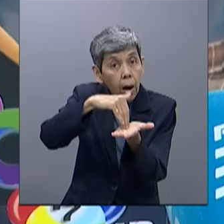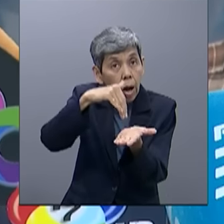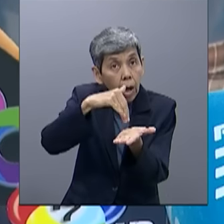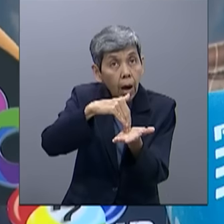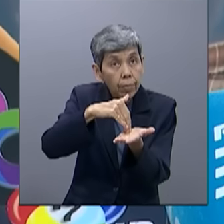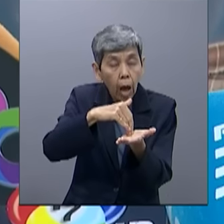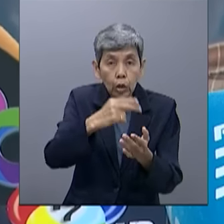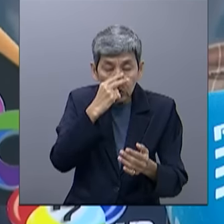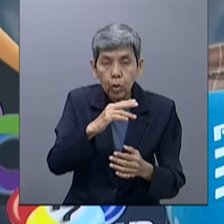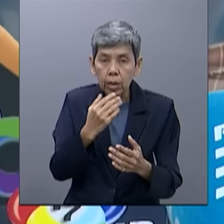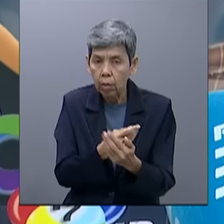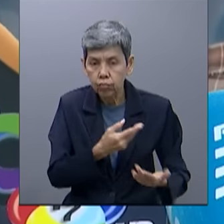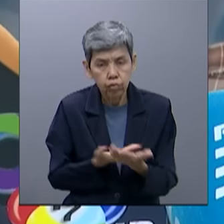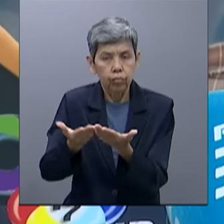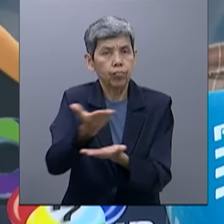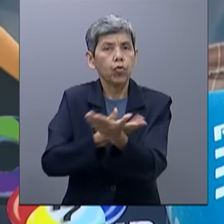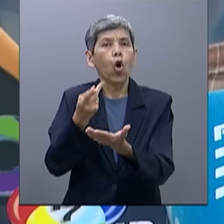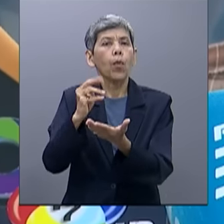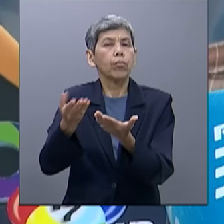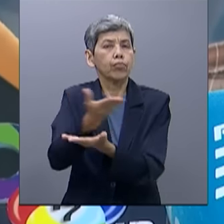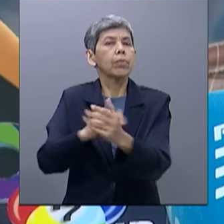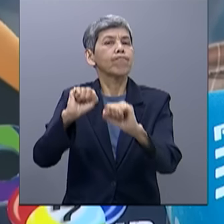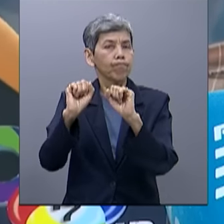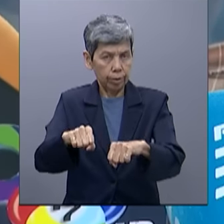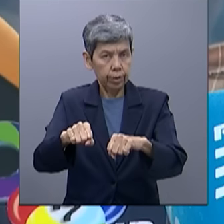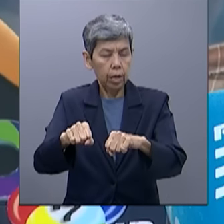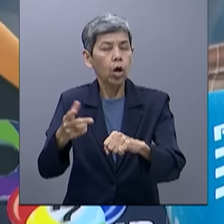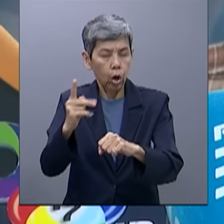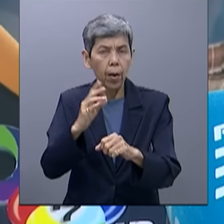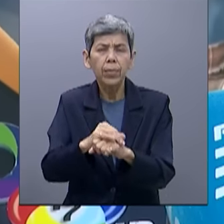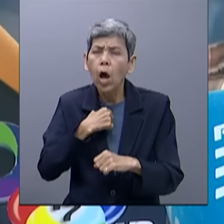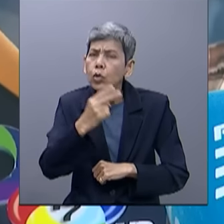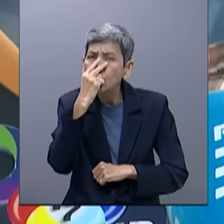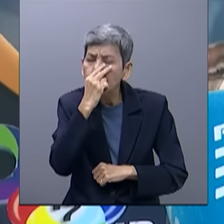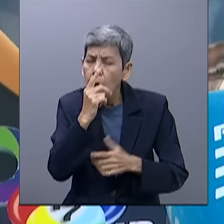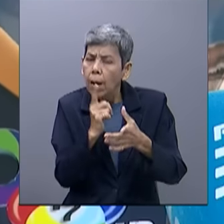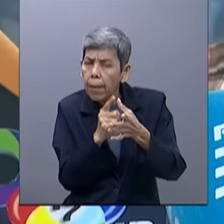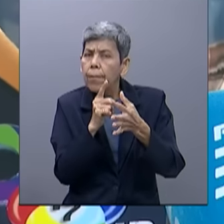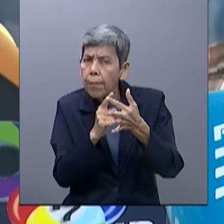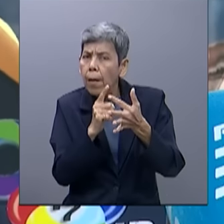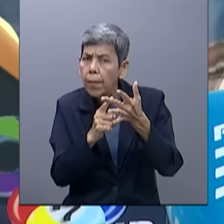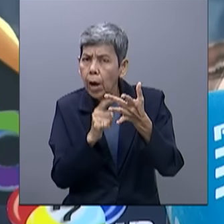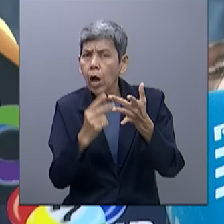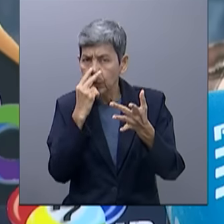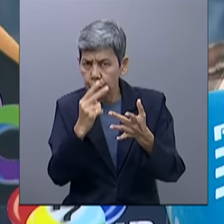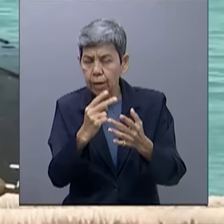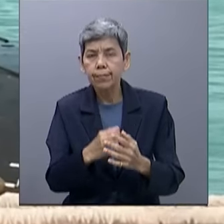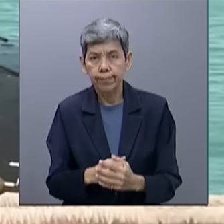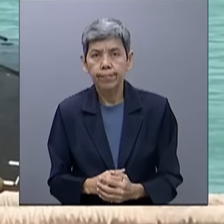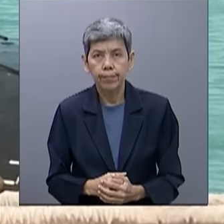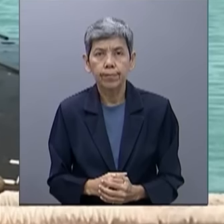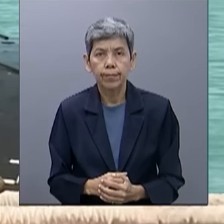ก็ต้องเอาเข้าครม.พิจารณาให้ความเห็นชอบนะครับก็ต้องดูเป็นกรณีไปครับ